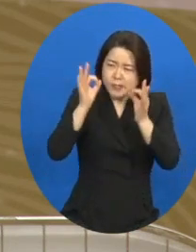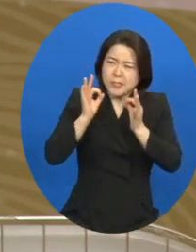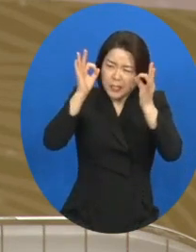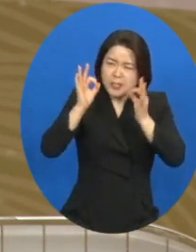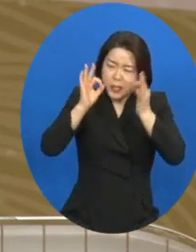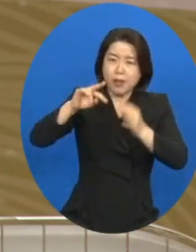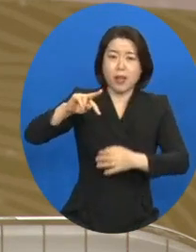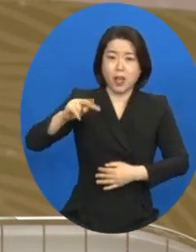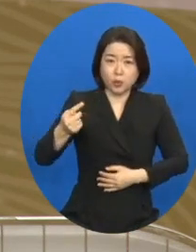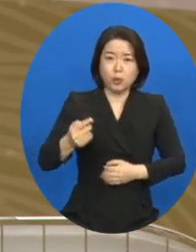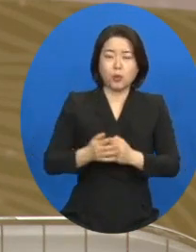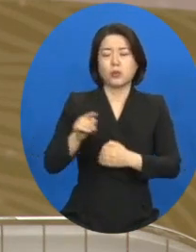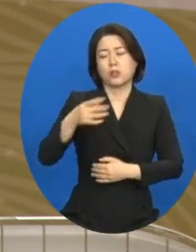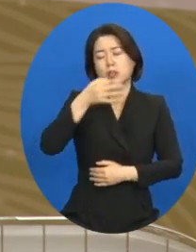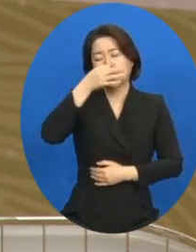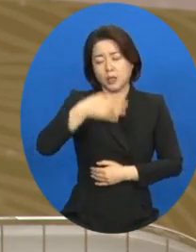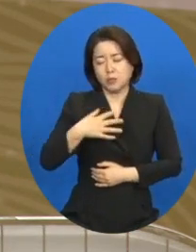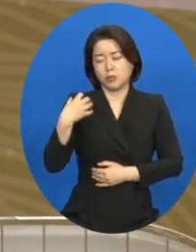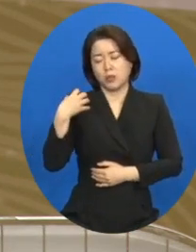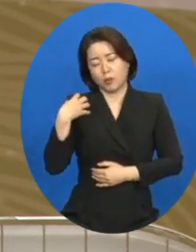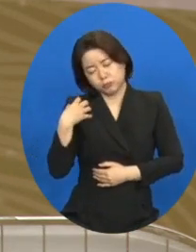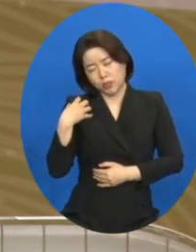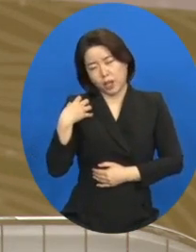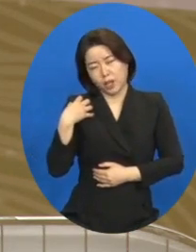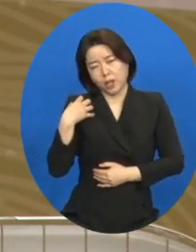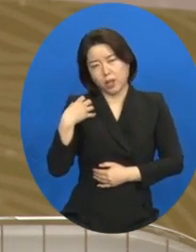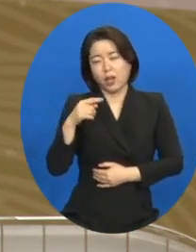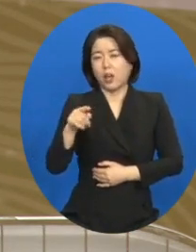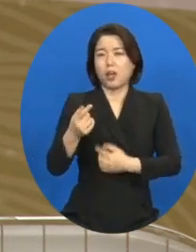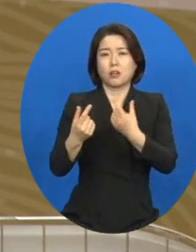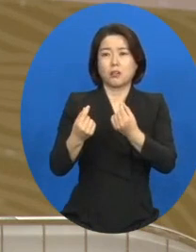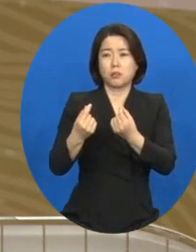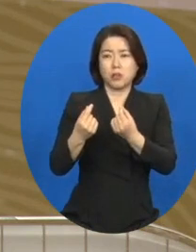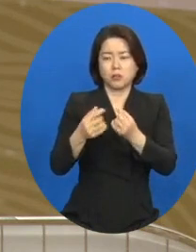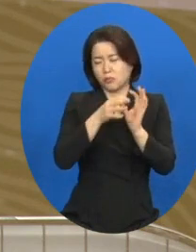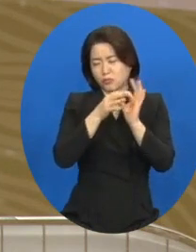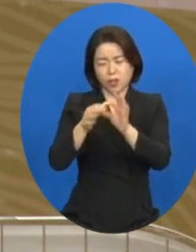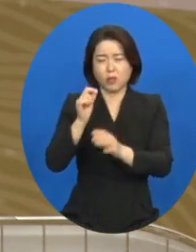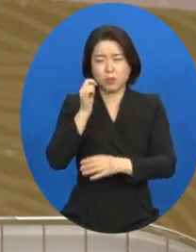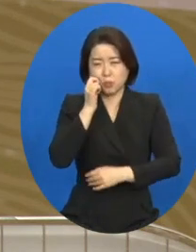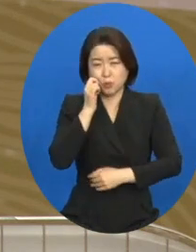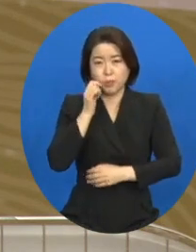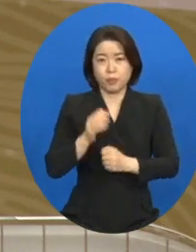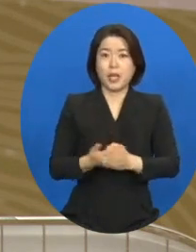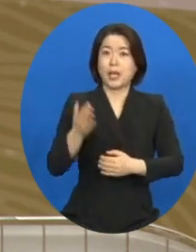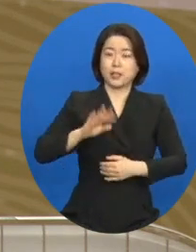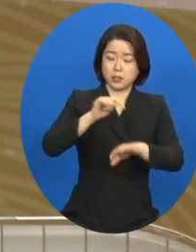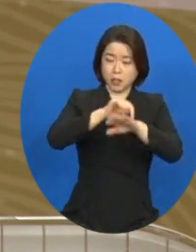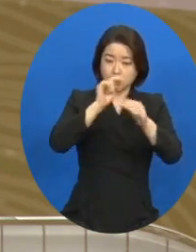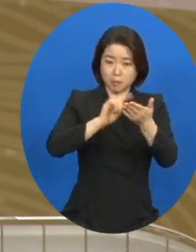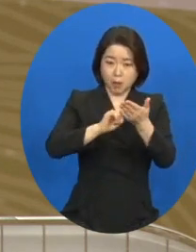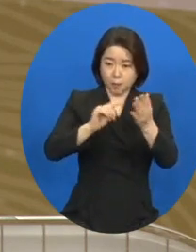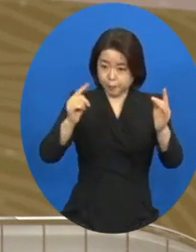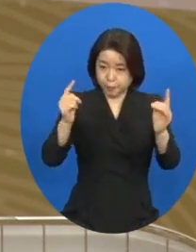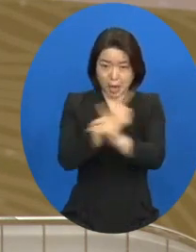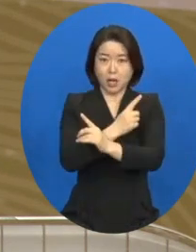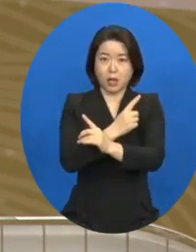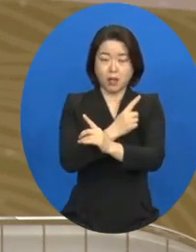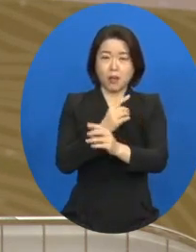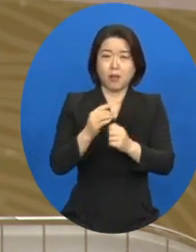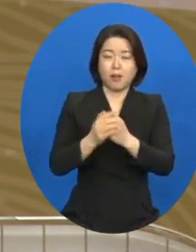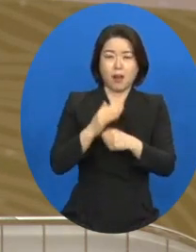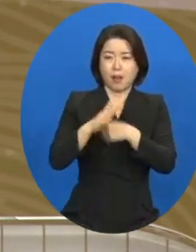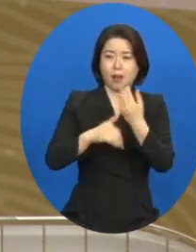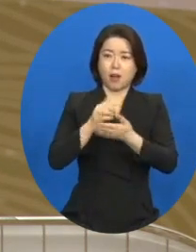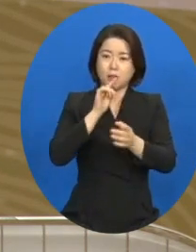해도 그게 힘들고 부담스럽고 그러면 못해요. 그런데 마음이 확 뒤집어져서